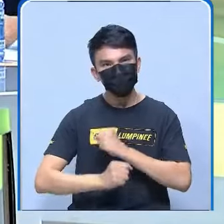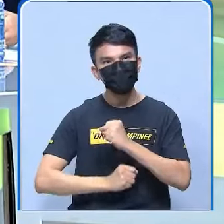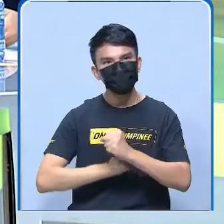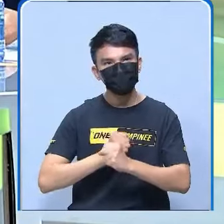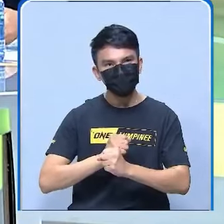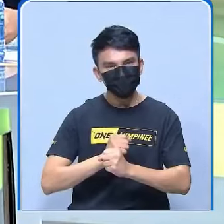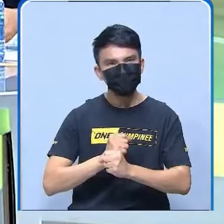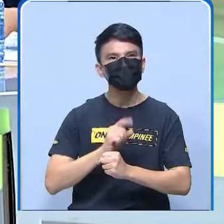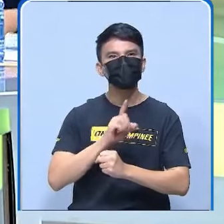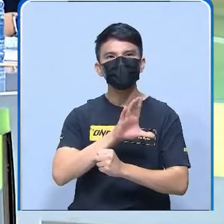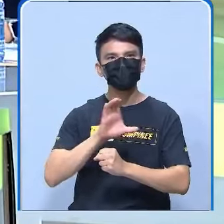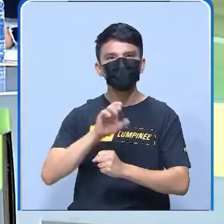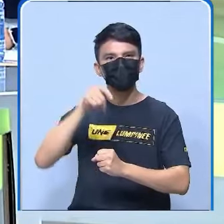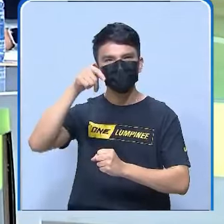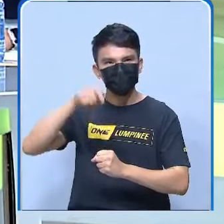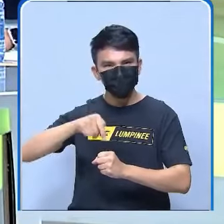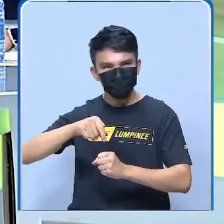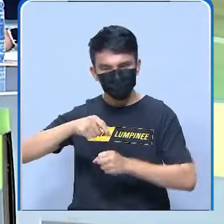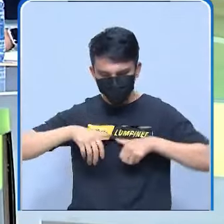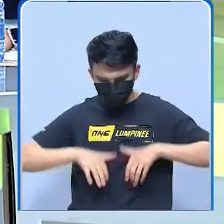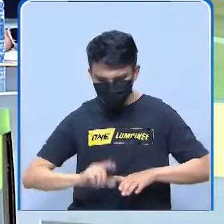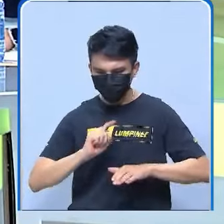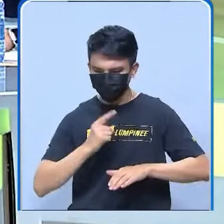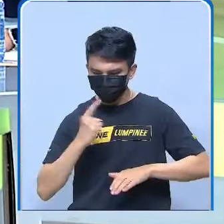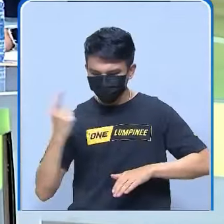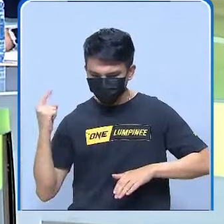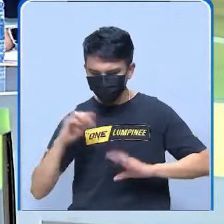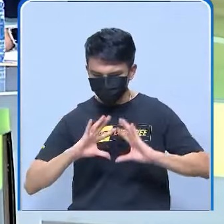โอ้ถ้าพูดบ้านๆว่าตื่นเกิดอีกกี่ชาติก็ไม่รู้ว่าจะย่อยกันหมดหรือยังนะคะส